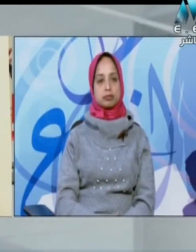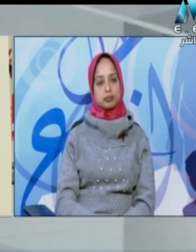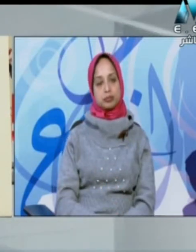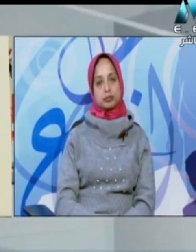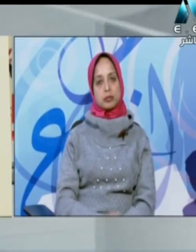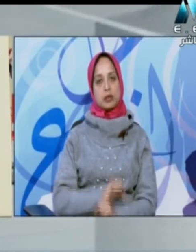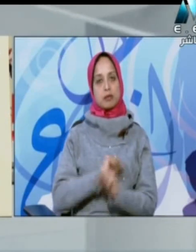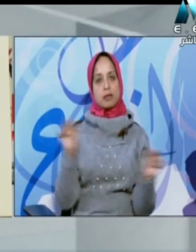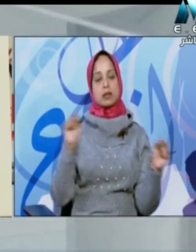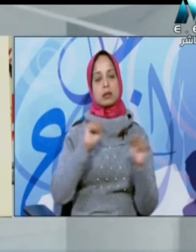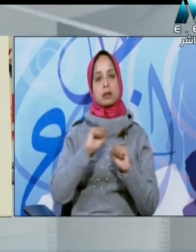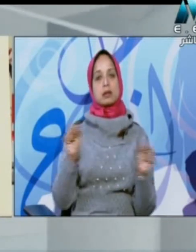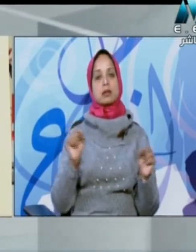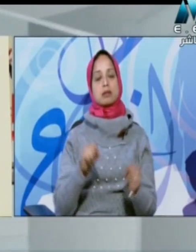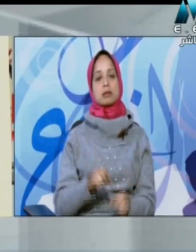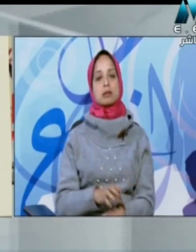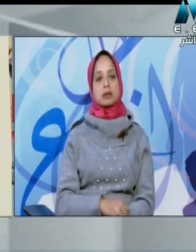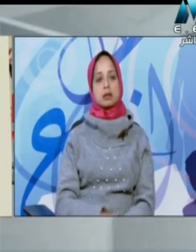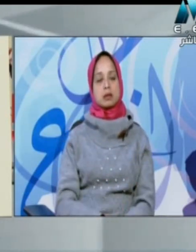الفدائيين